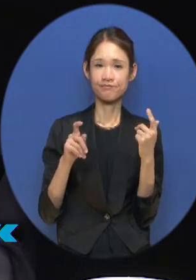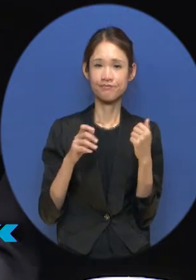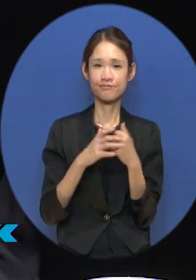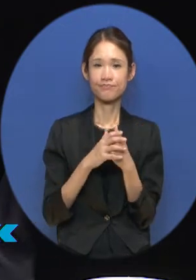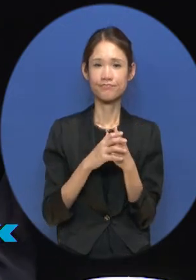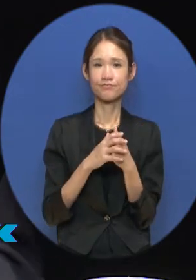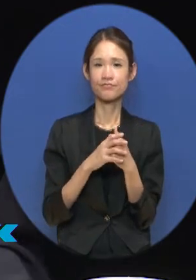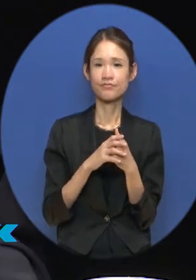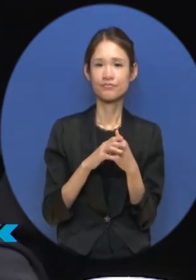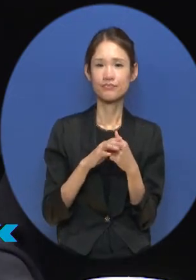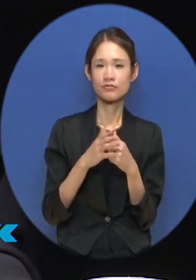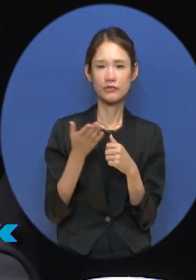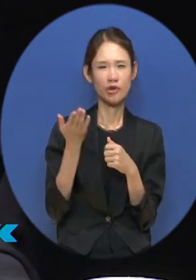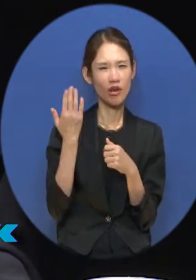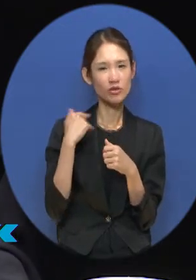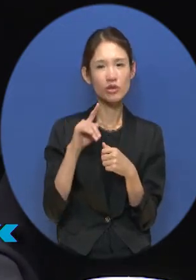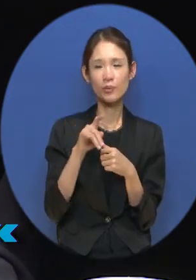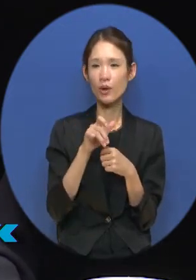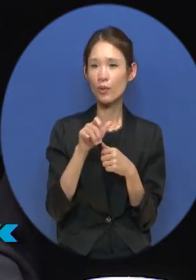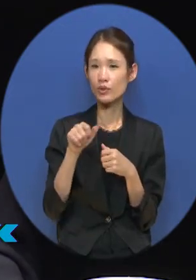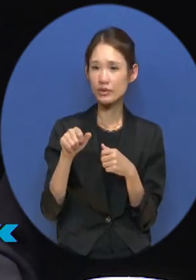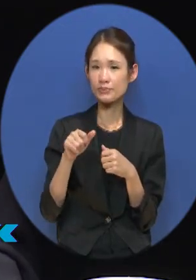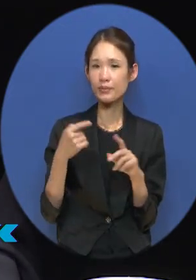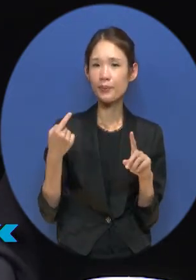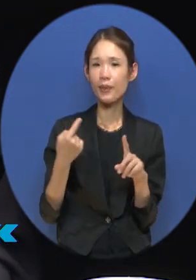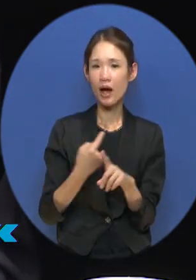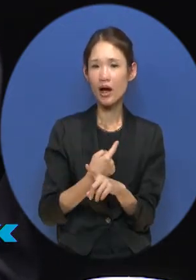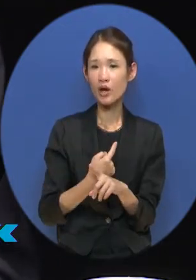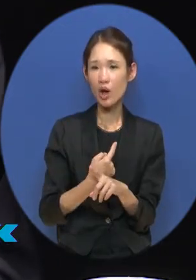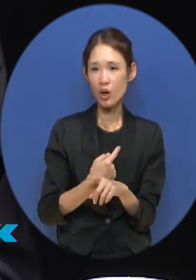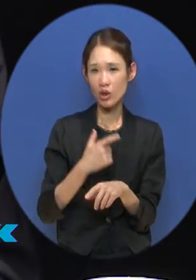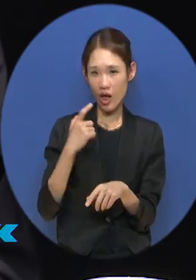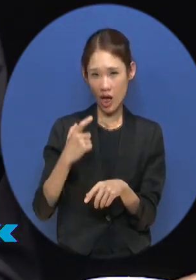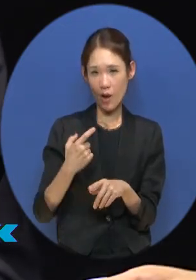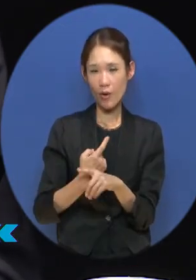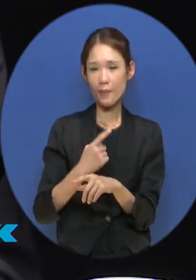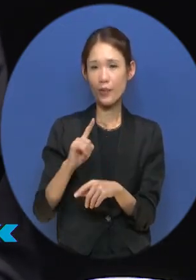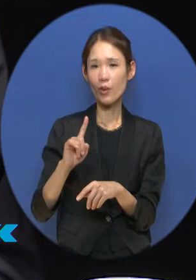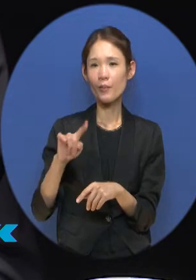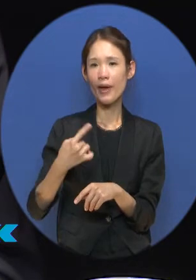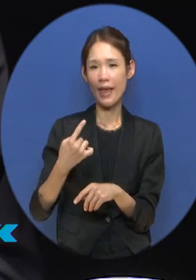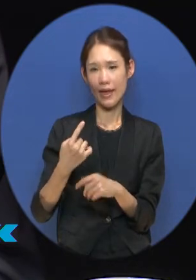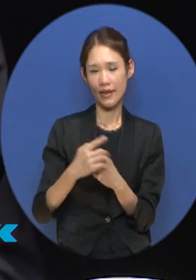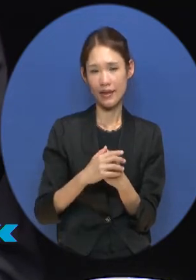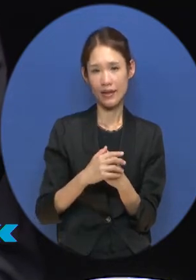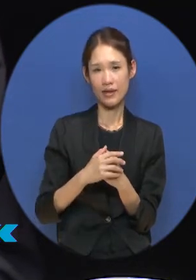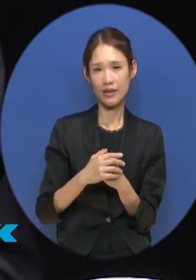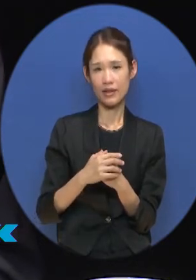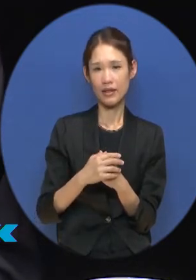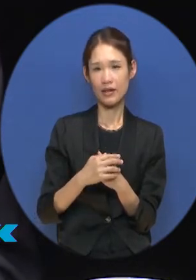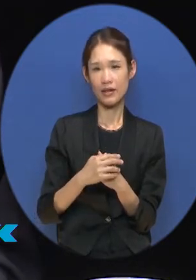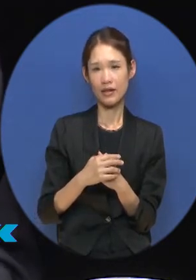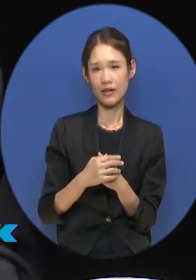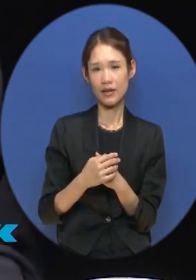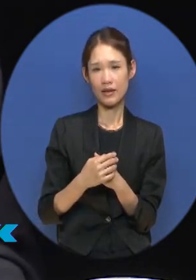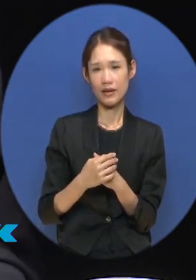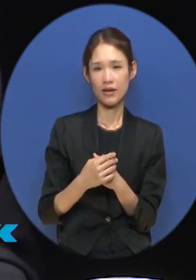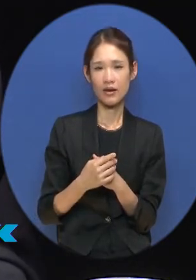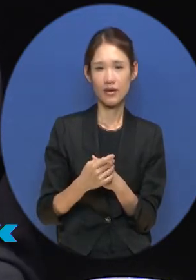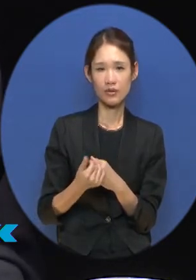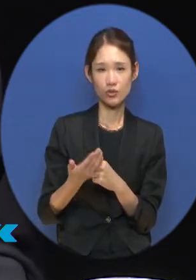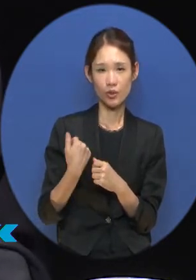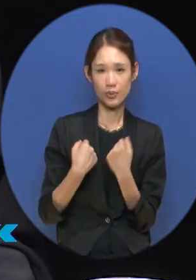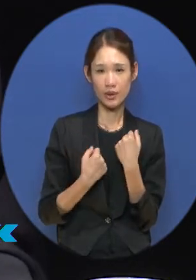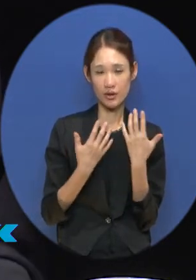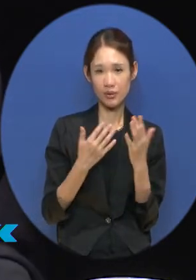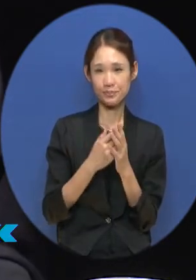미세먼지도 전에 150이었던 게 강화가 돼서 100입니다. 100. 아, 예. 네, 100으로 됐고 또 좀 전에